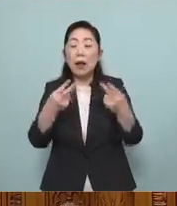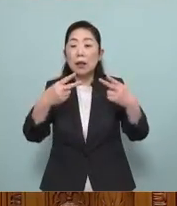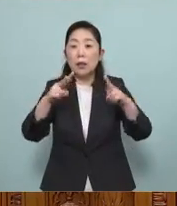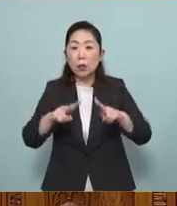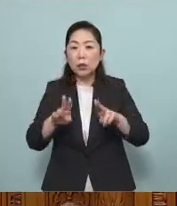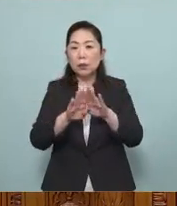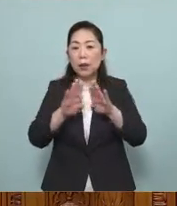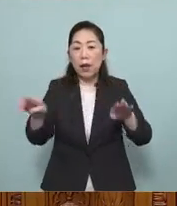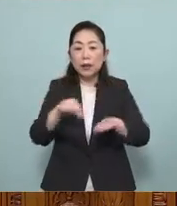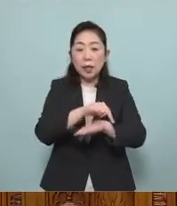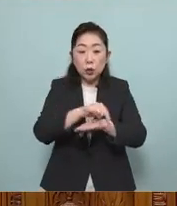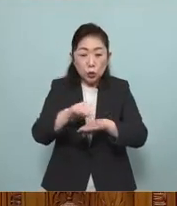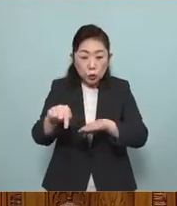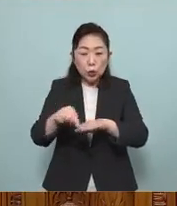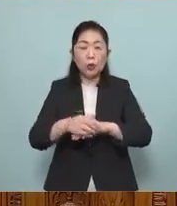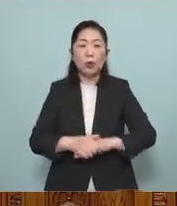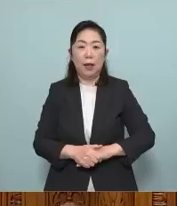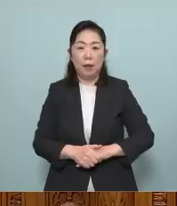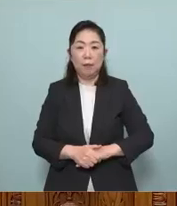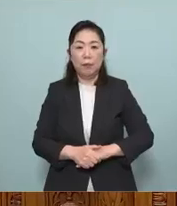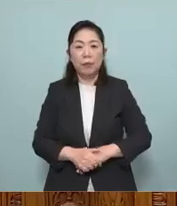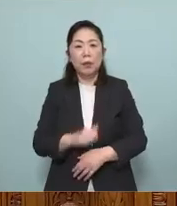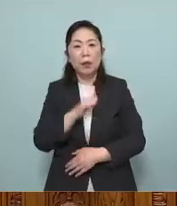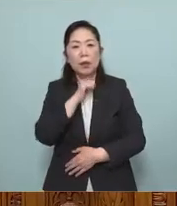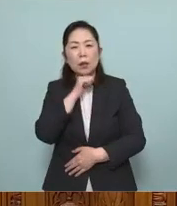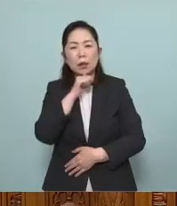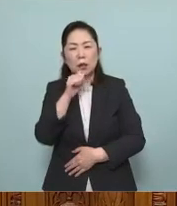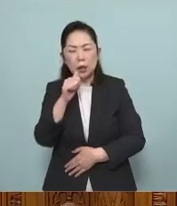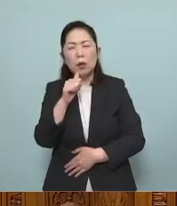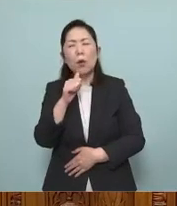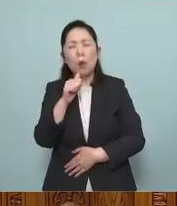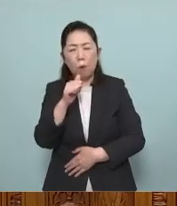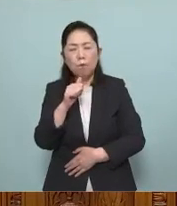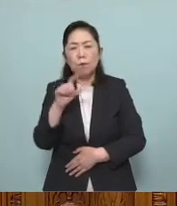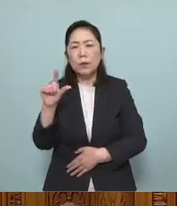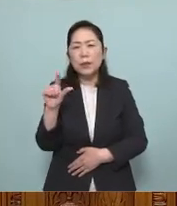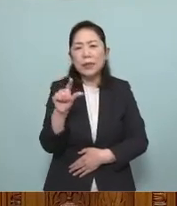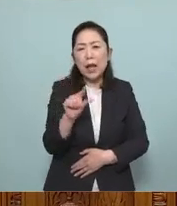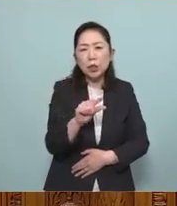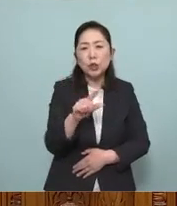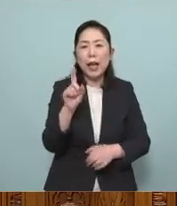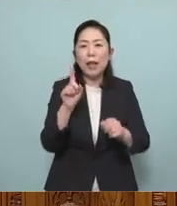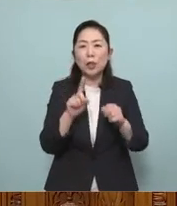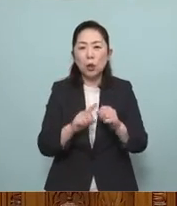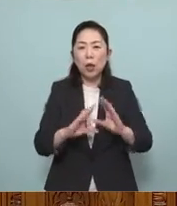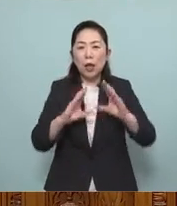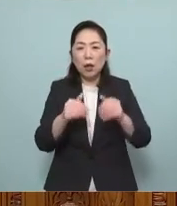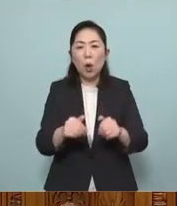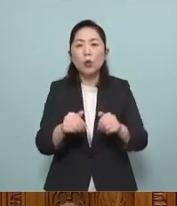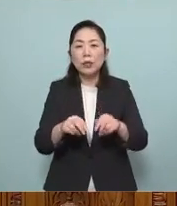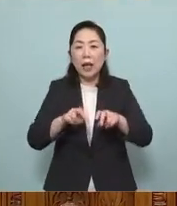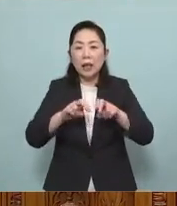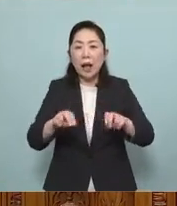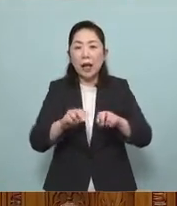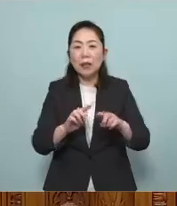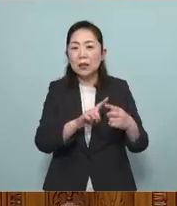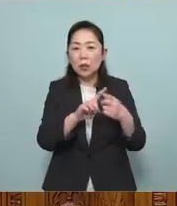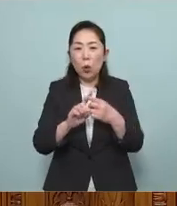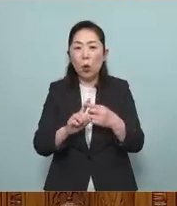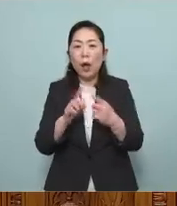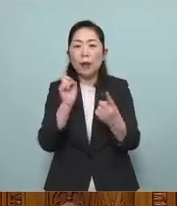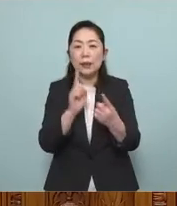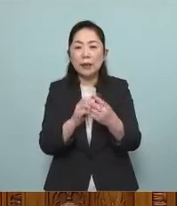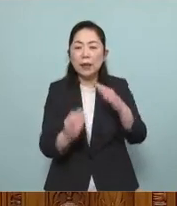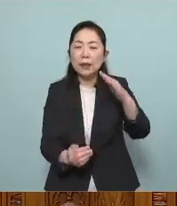いたします。貧困削減への貢献に向け、国際開発協会に対して、過去最大